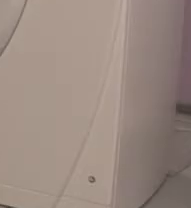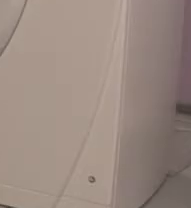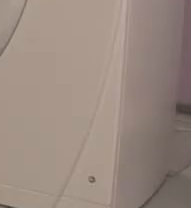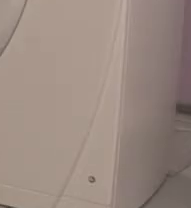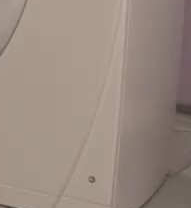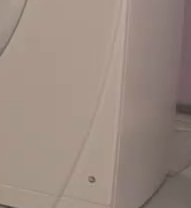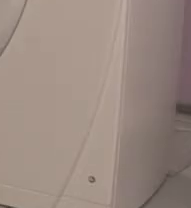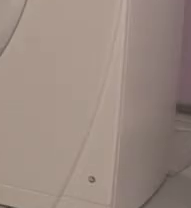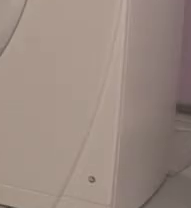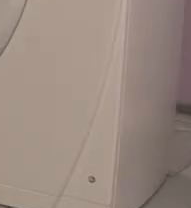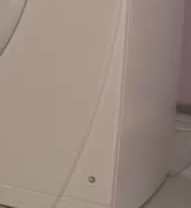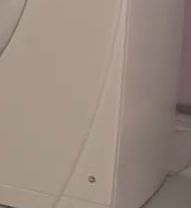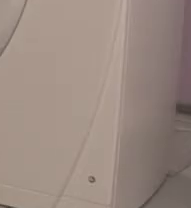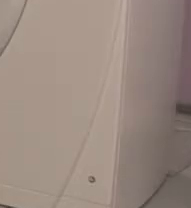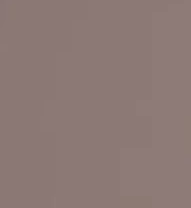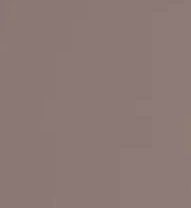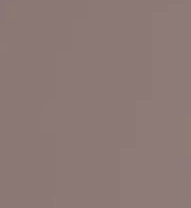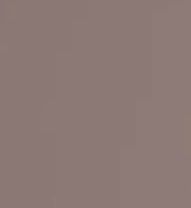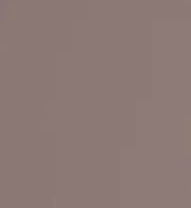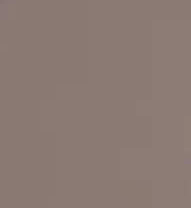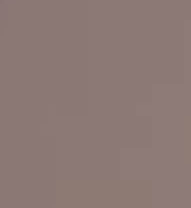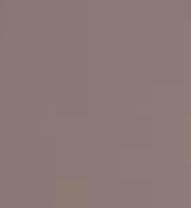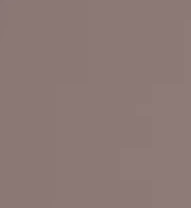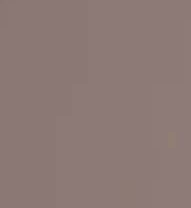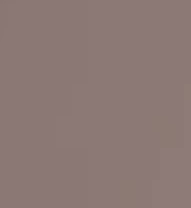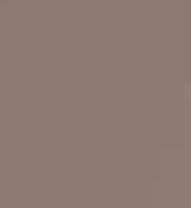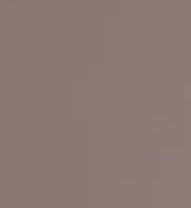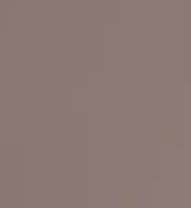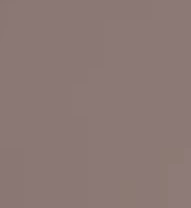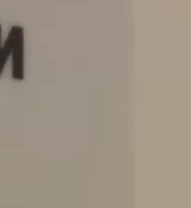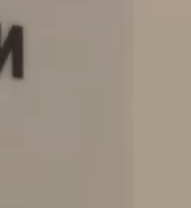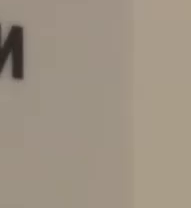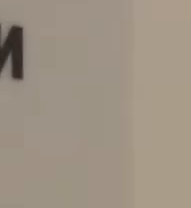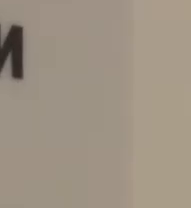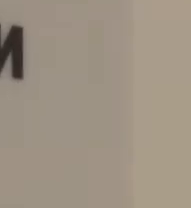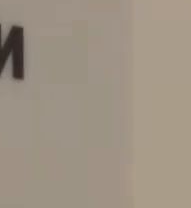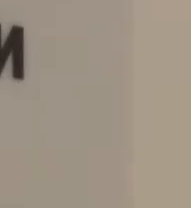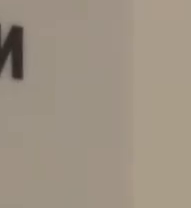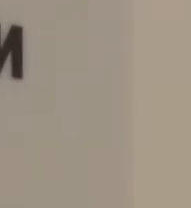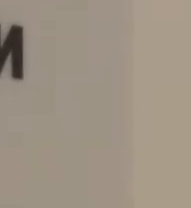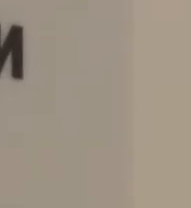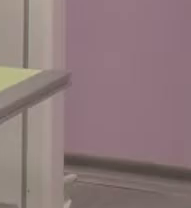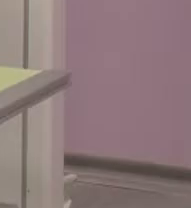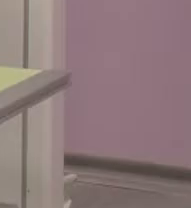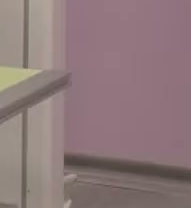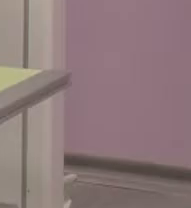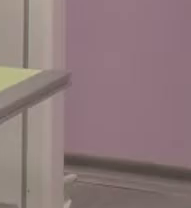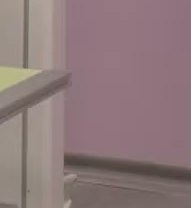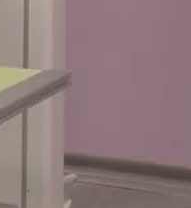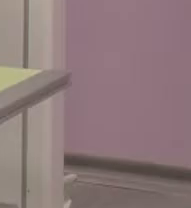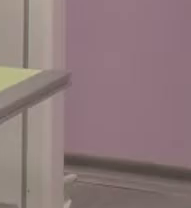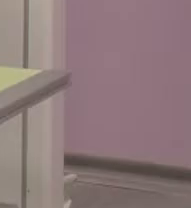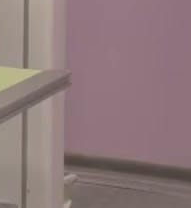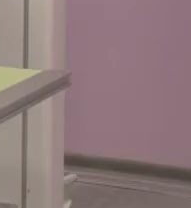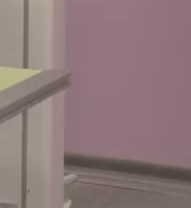было закуплено более 9000 единиц оборудования. При этом в ближайшие 3 года планируется заменить всю устаревшую